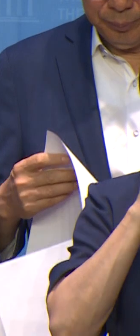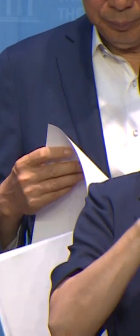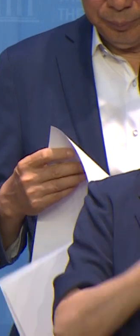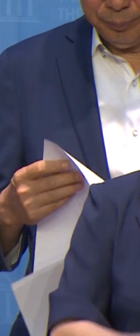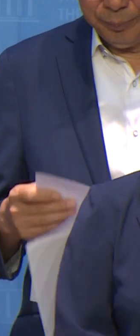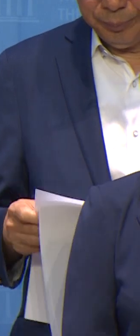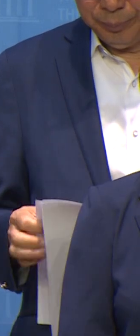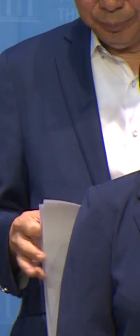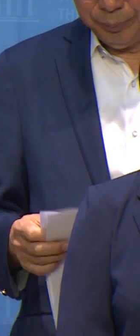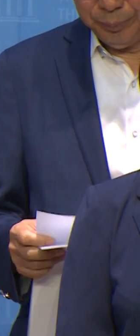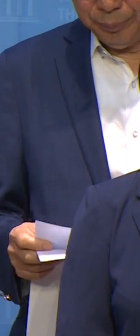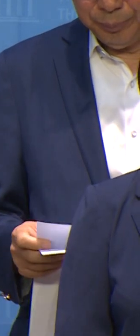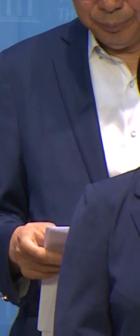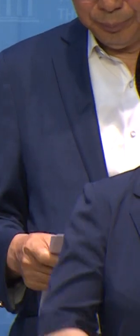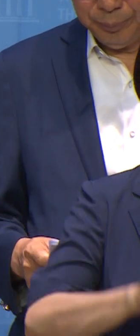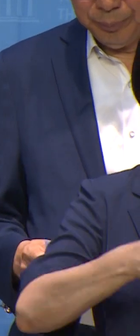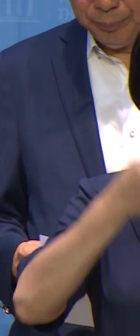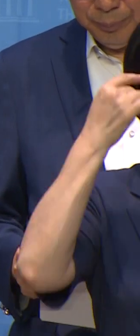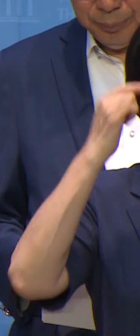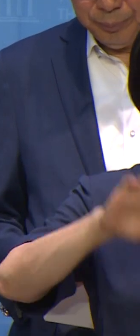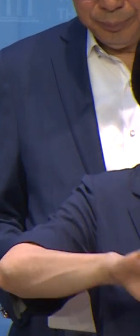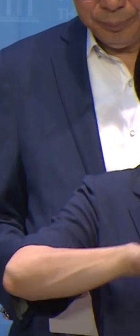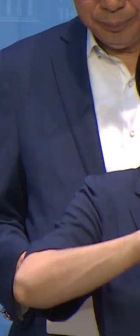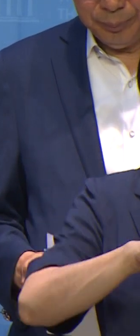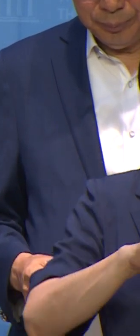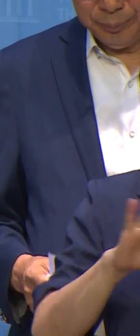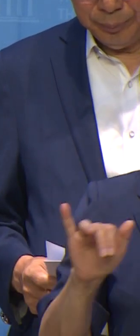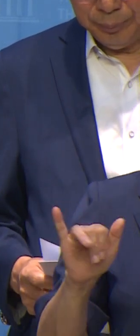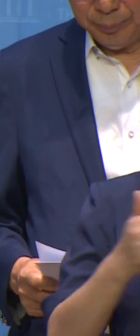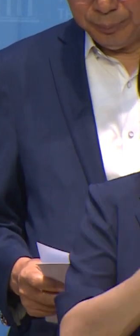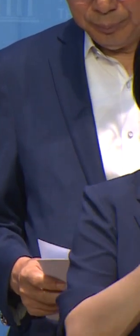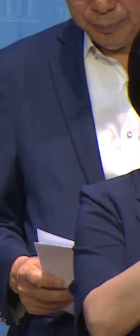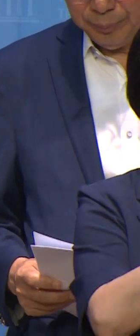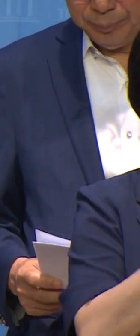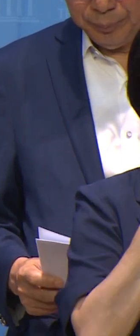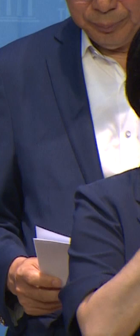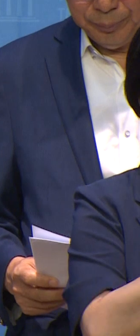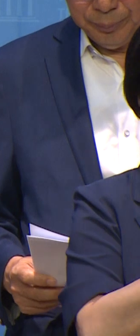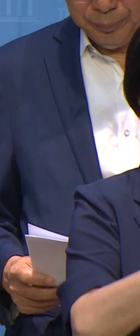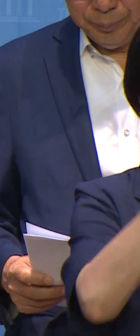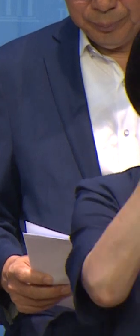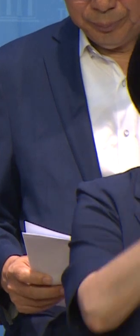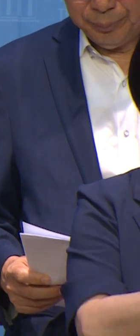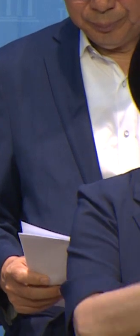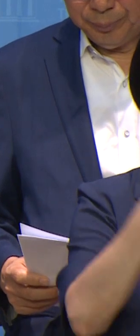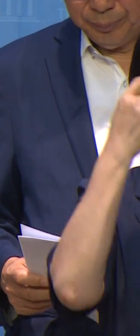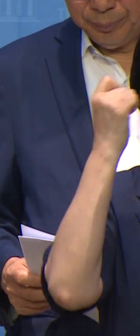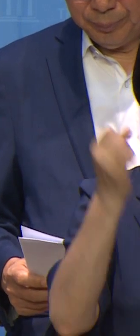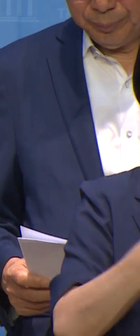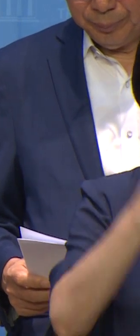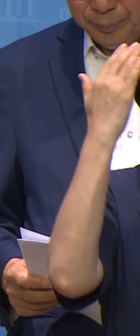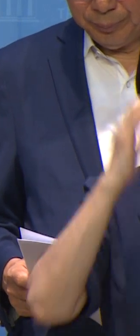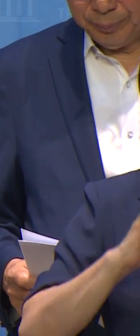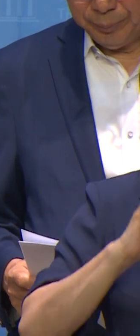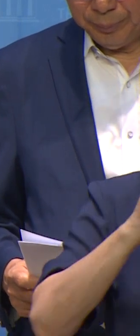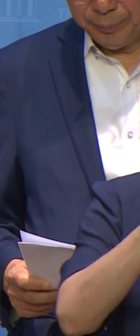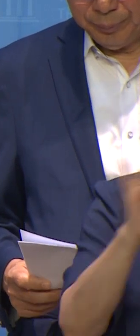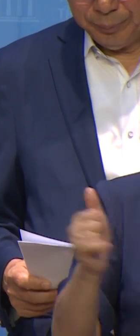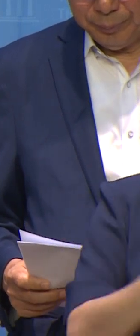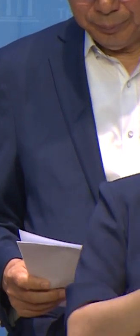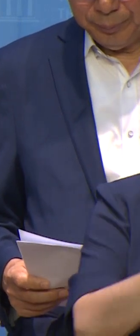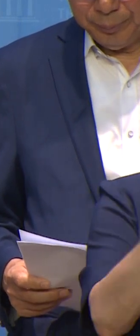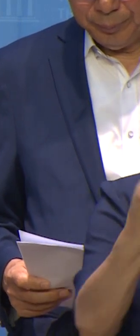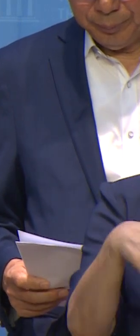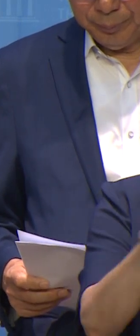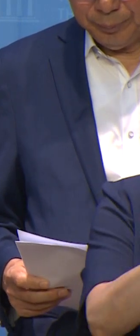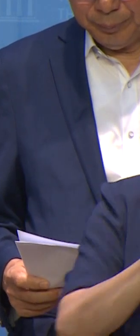때문입니다. 자신과 생각이 다른 일을 적으로 규정하는 단순한 인식으로는 대한민국 국민 전체를